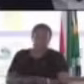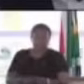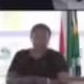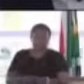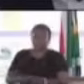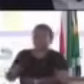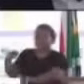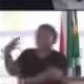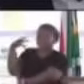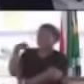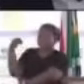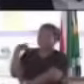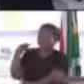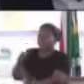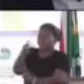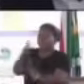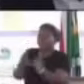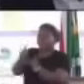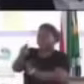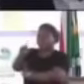Minister Macingwane